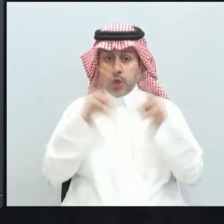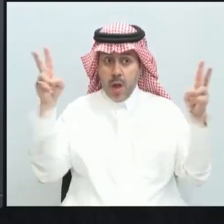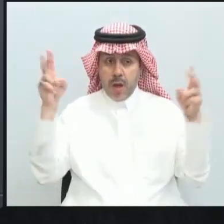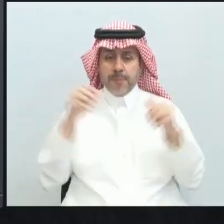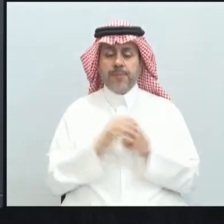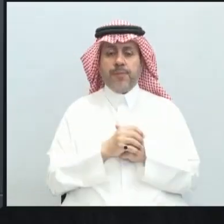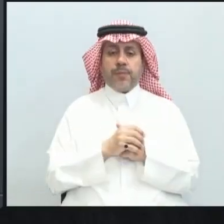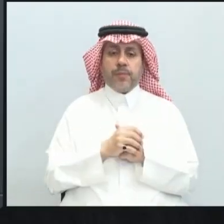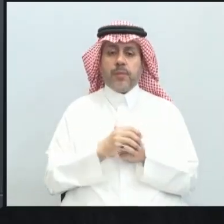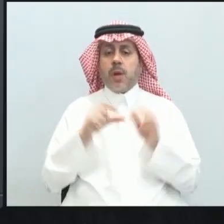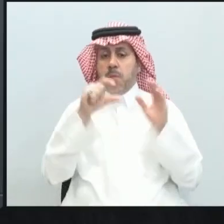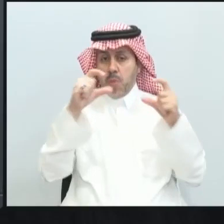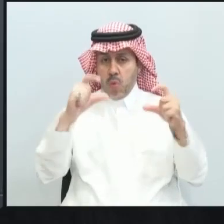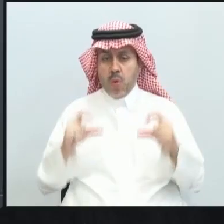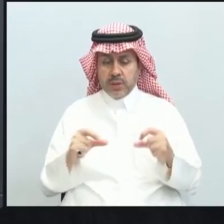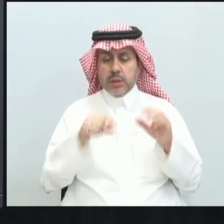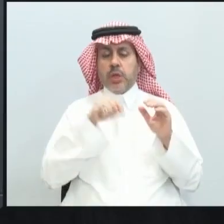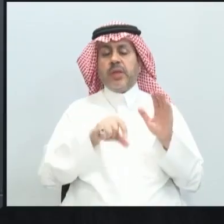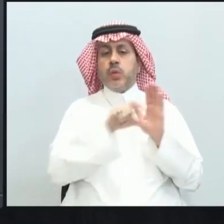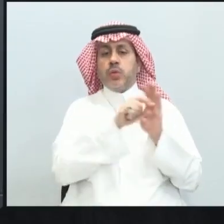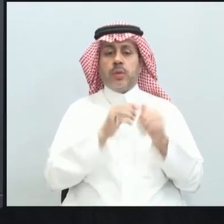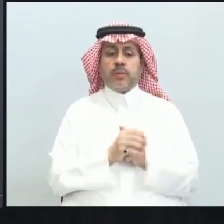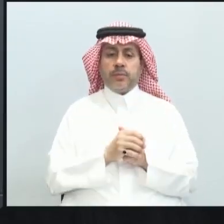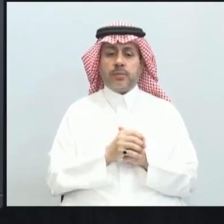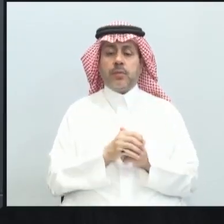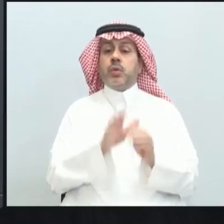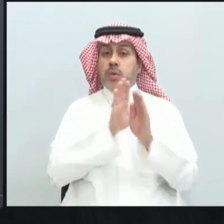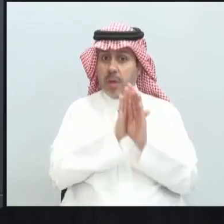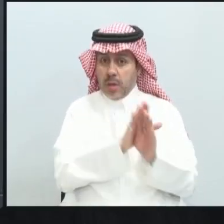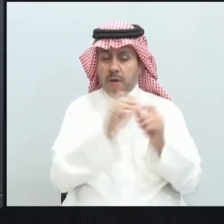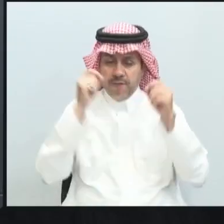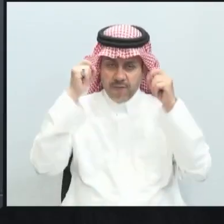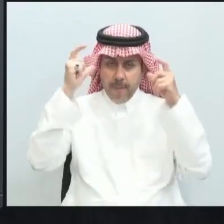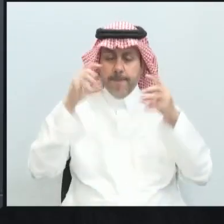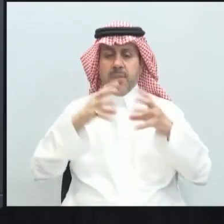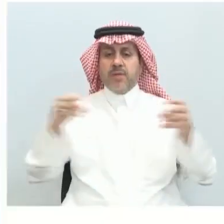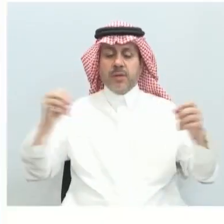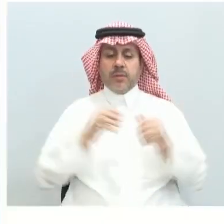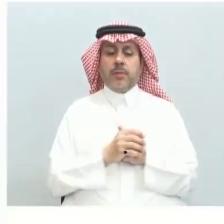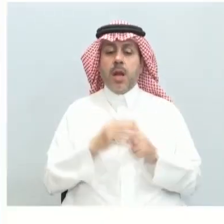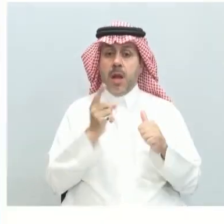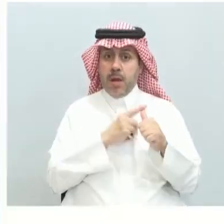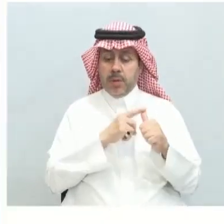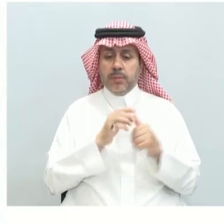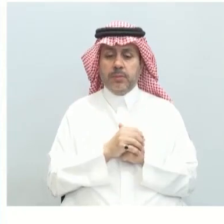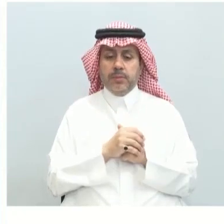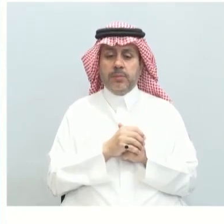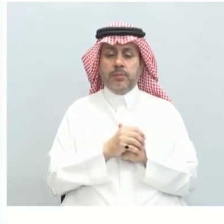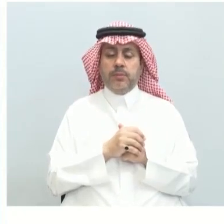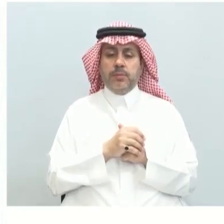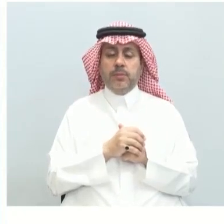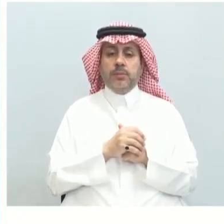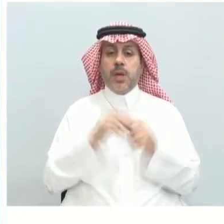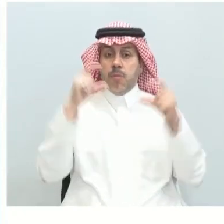موضوعات السوره ثم يستعين بذلك على فهم معاني السوره اذا نبدا واياكم ايها الطلاب